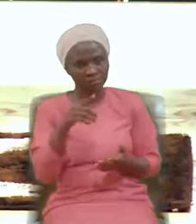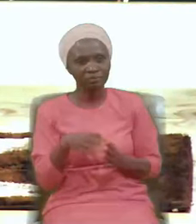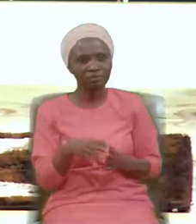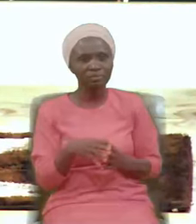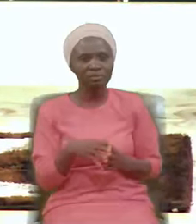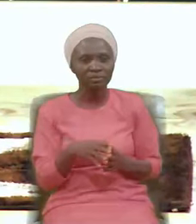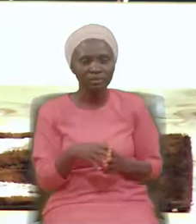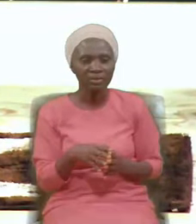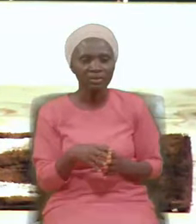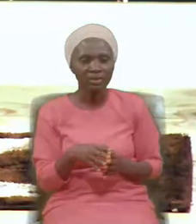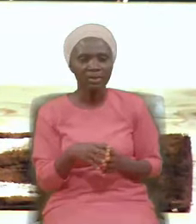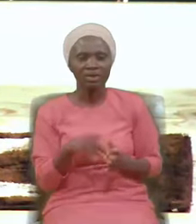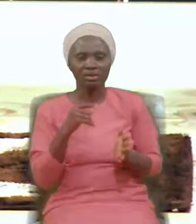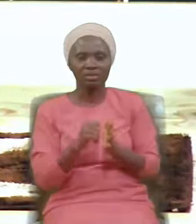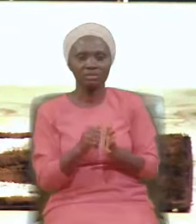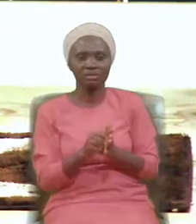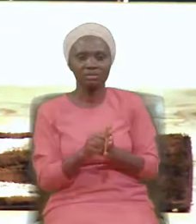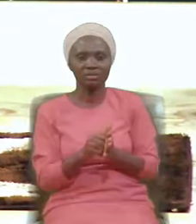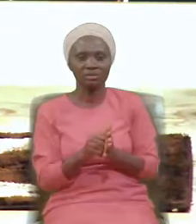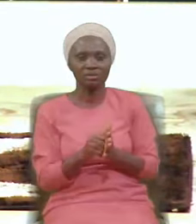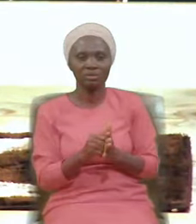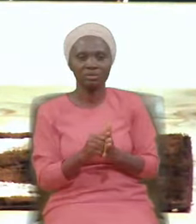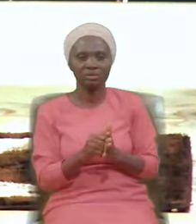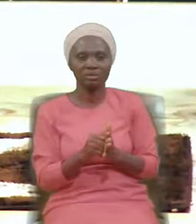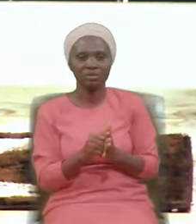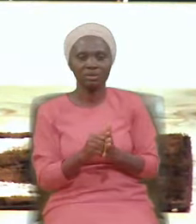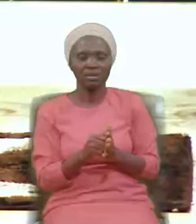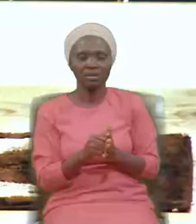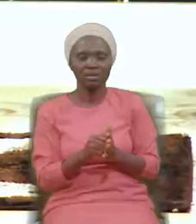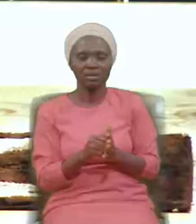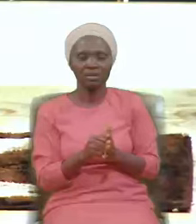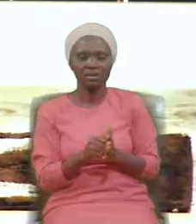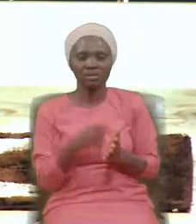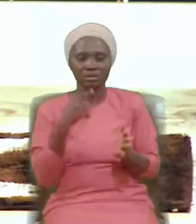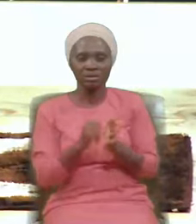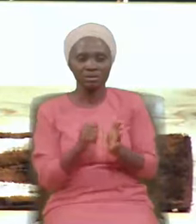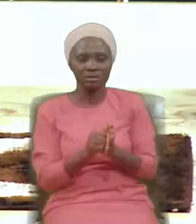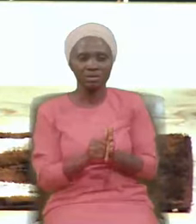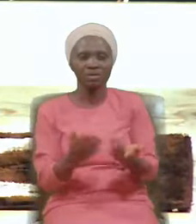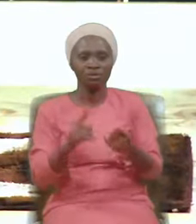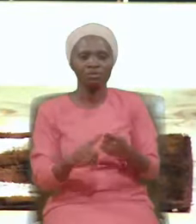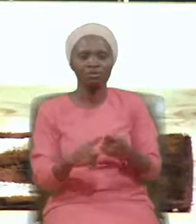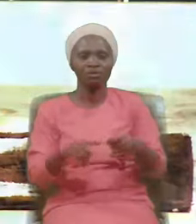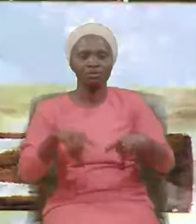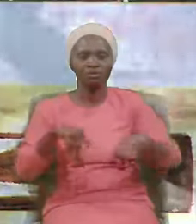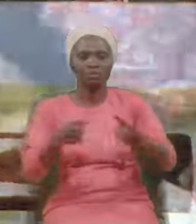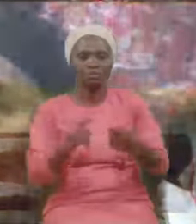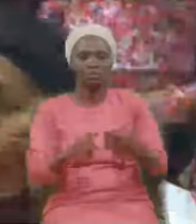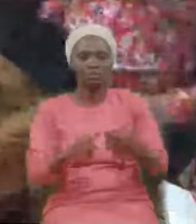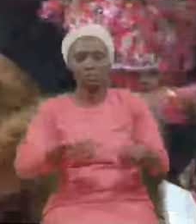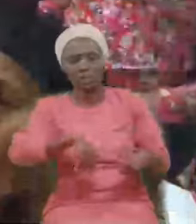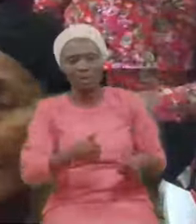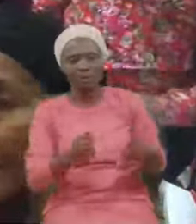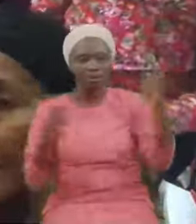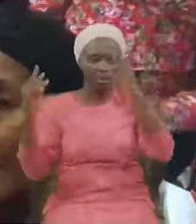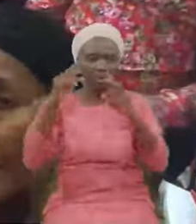moi. La chose a presque dégénéré en une autre guerre, mais il n'y a pas de guerre. Il